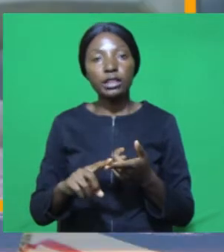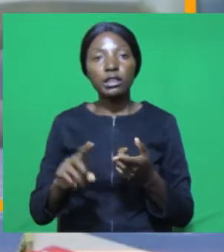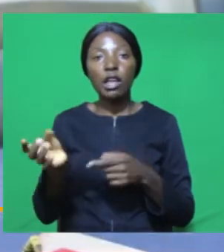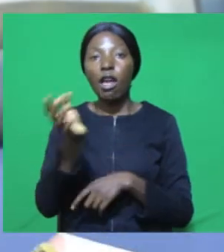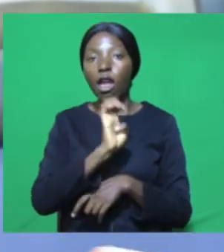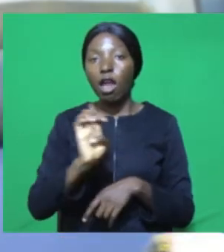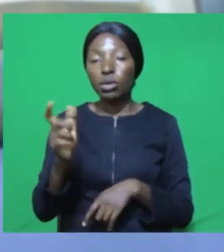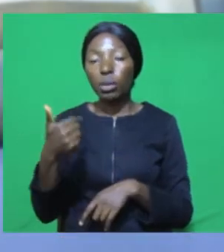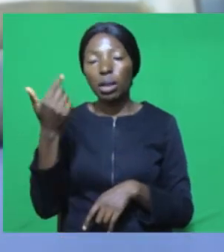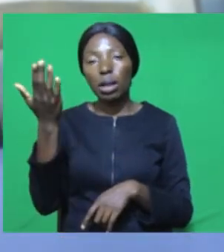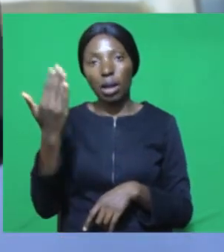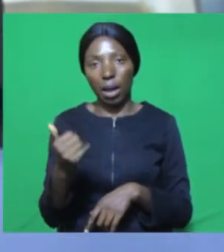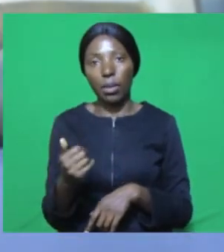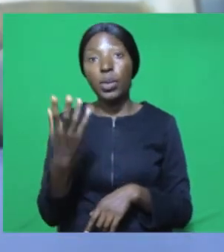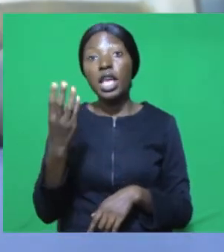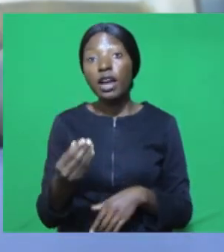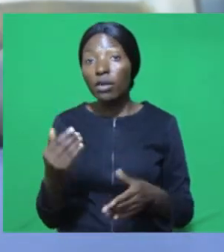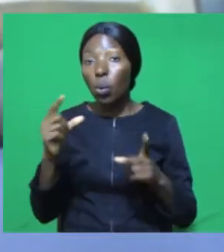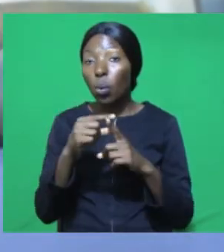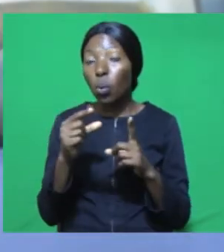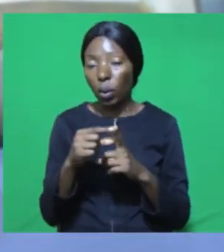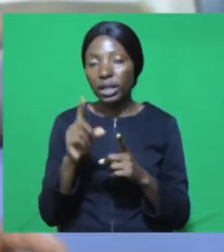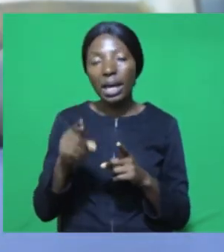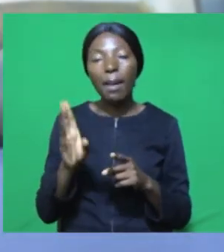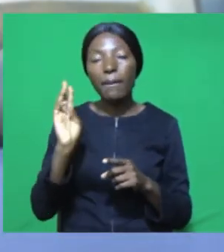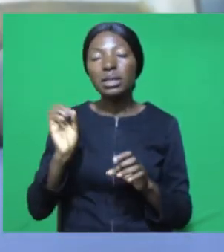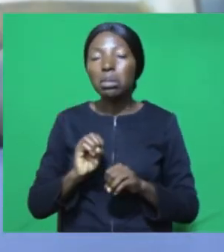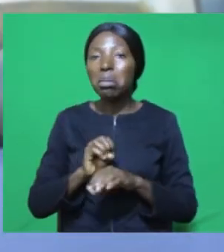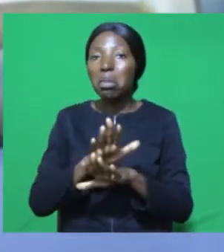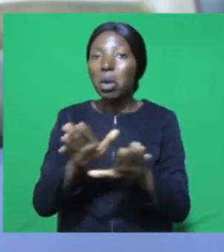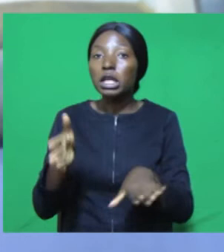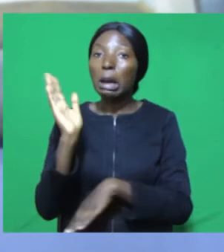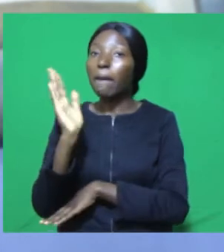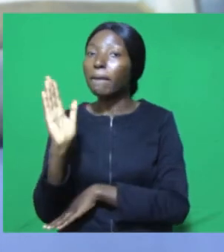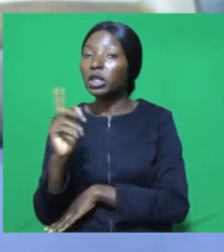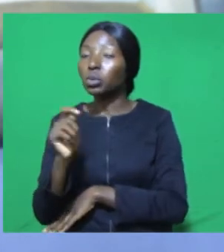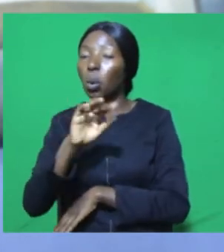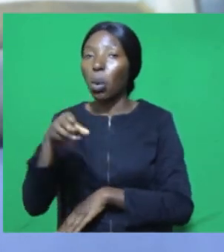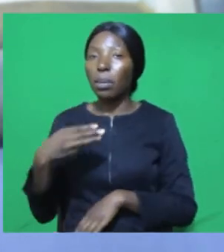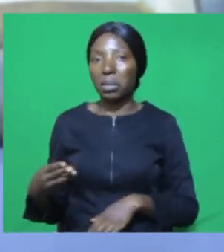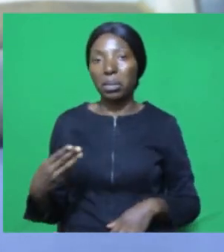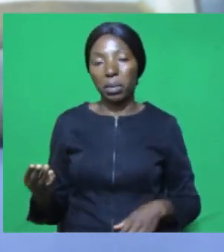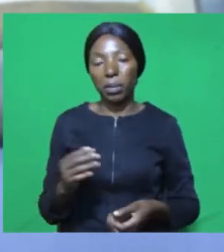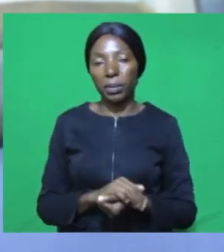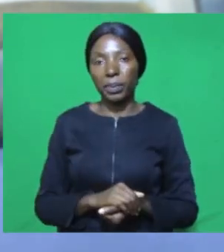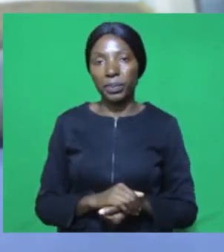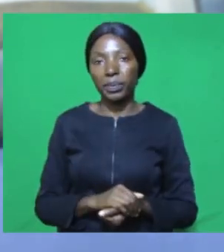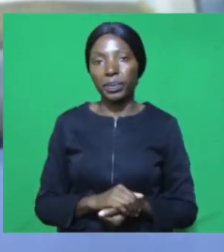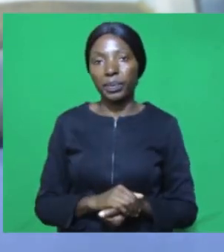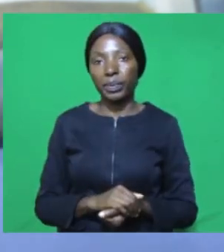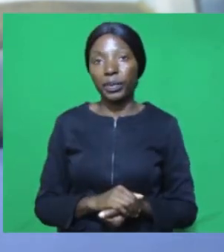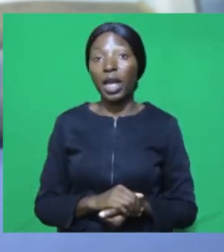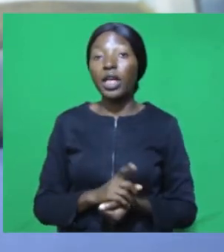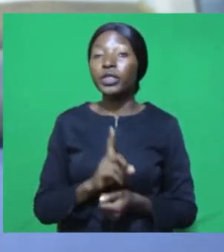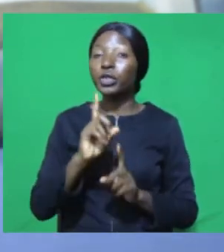kuchasvika pane message inofanira kuenda pasi rese Evangeri yeushe